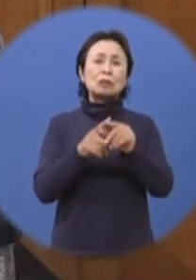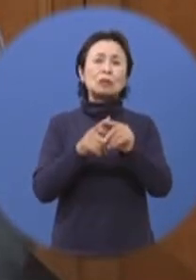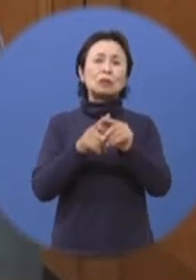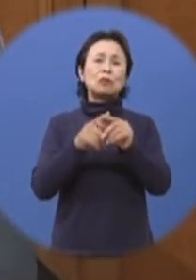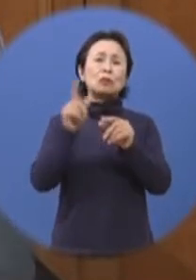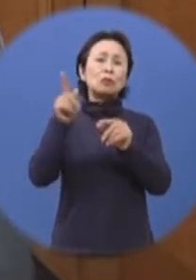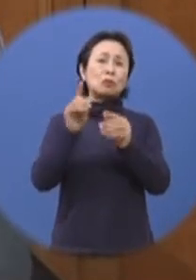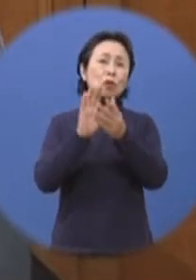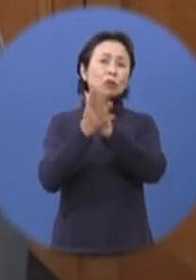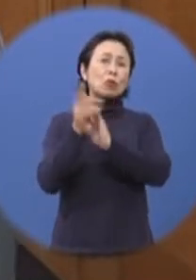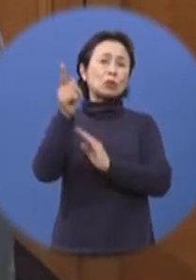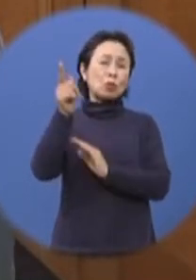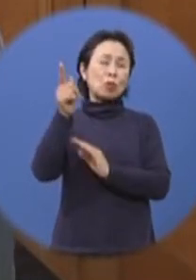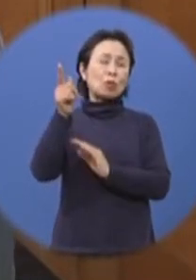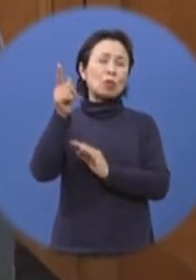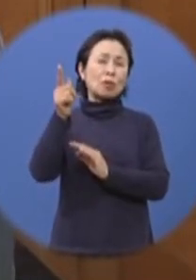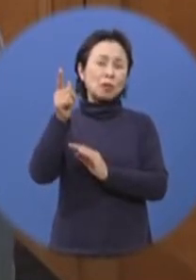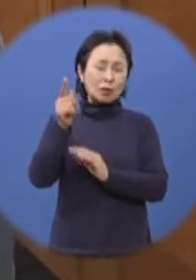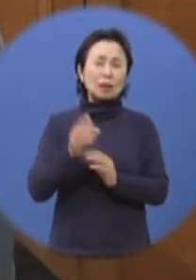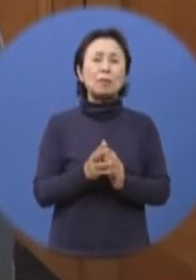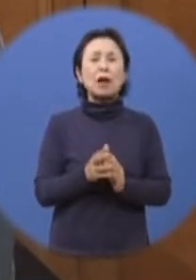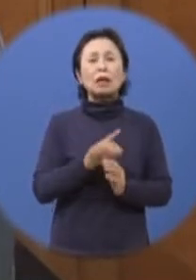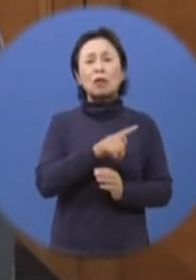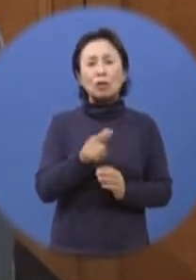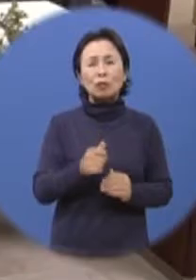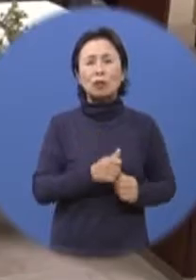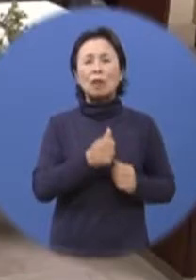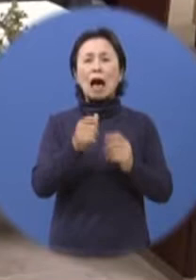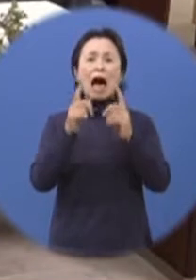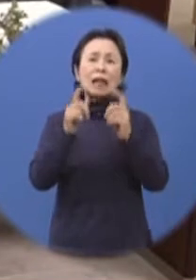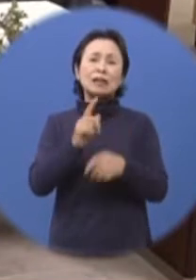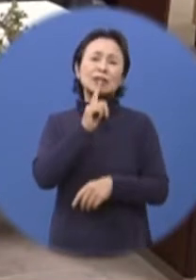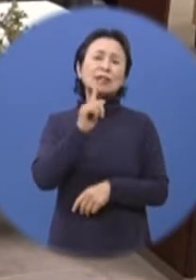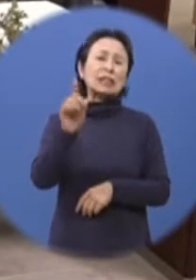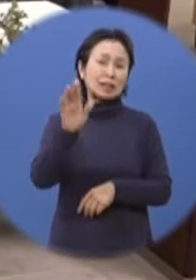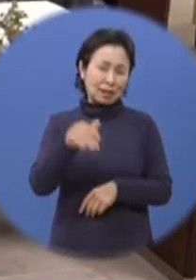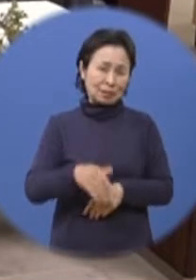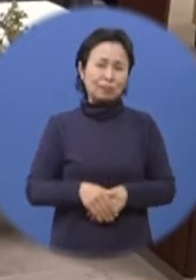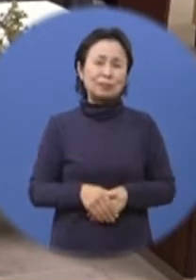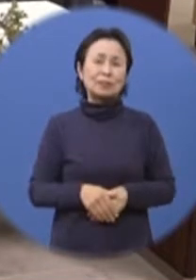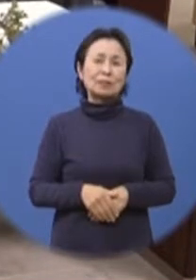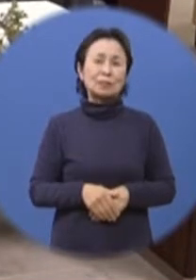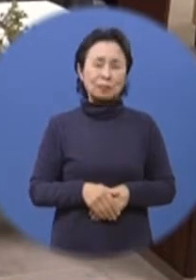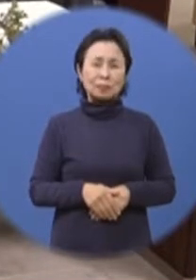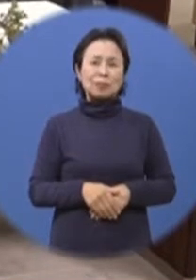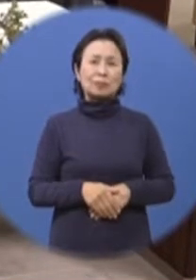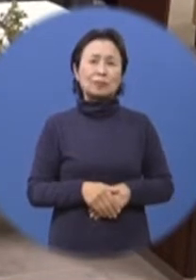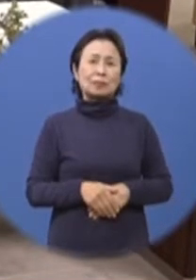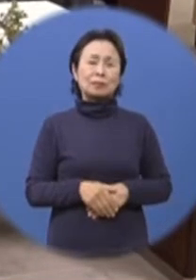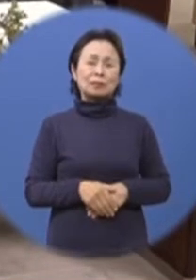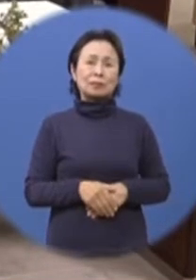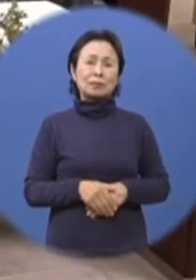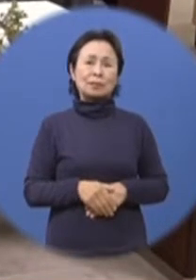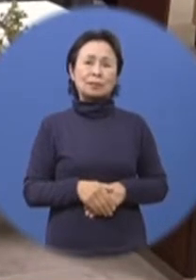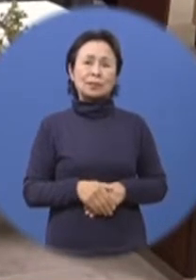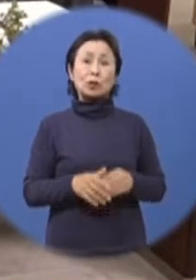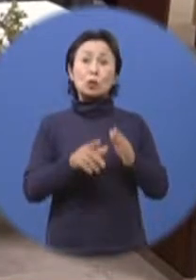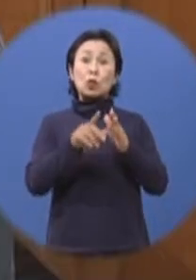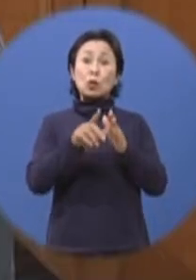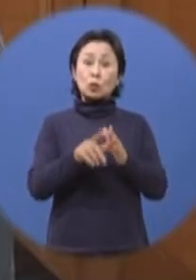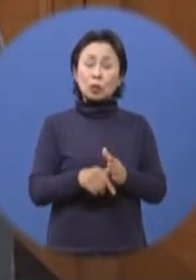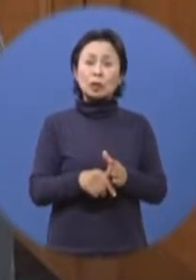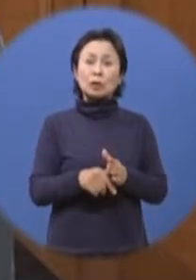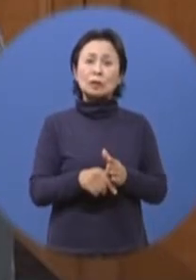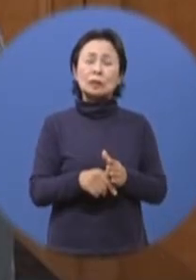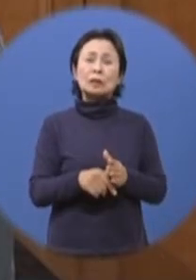本当はダメなんですけど皆さんのお願いに行ったわけですよ今も完全にもちろん変えてますけどねその時に